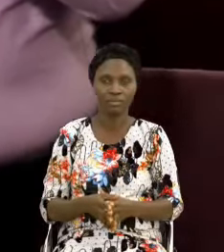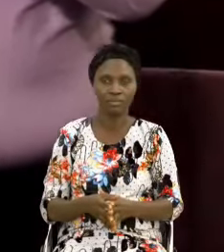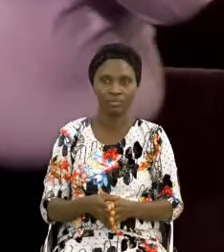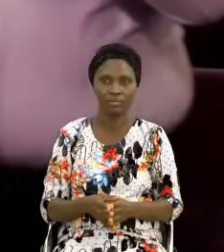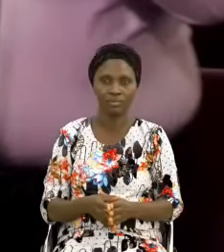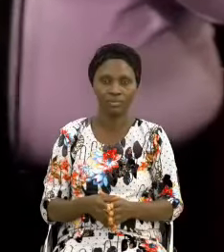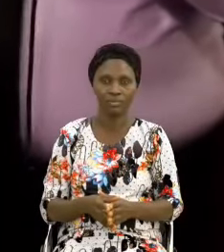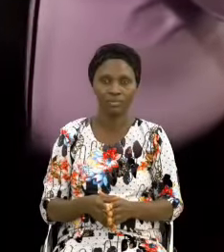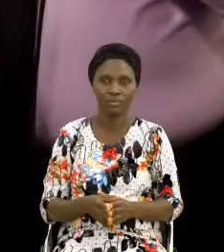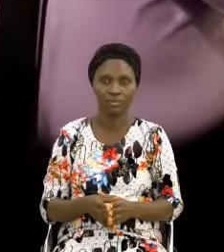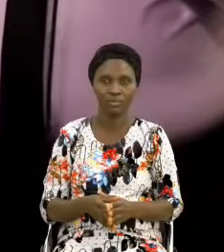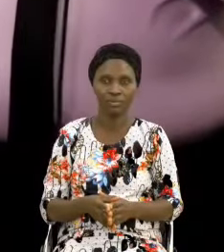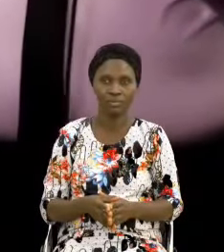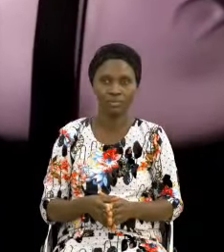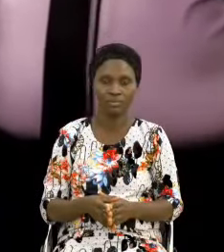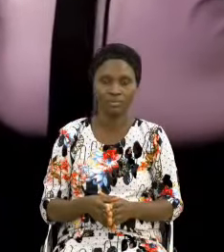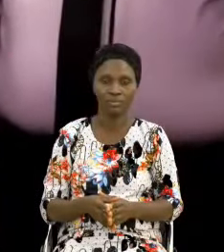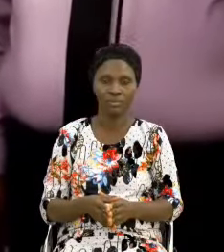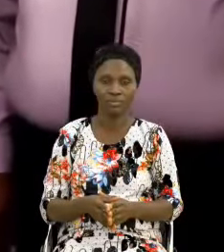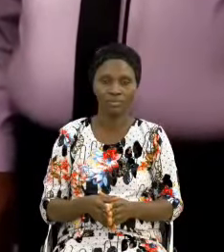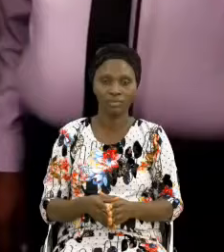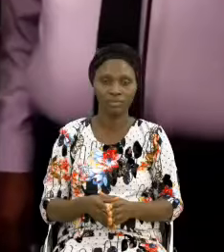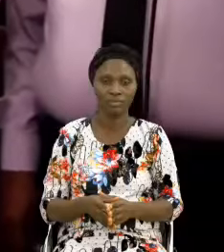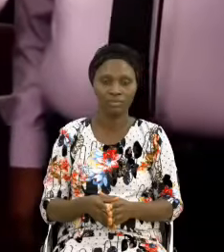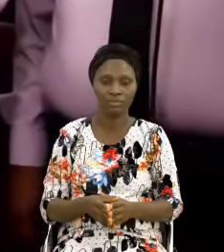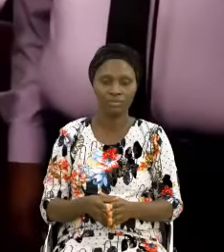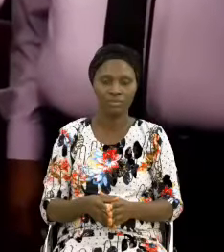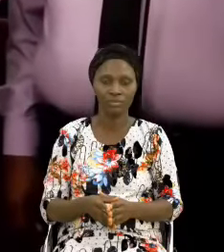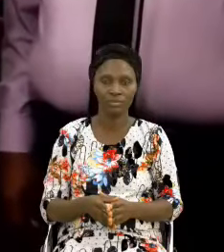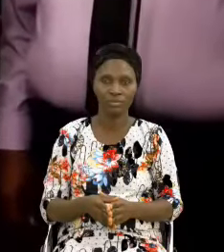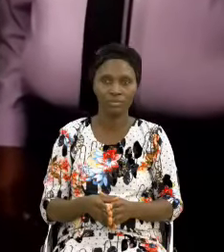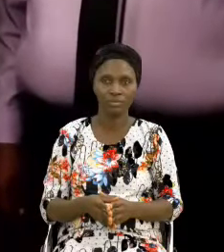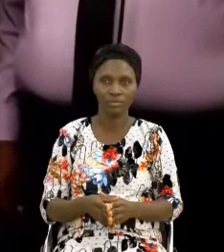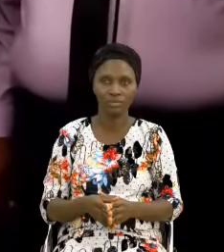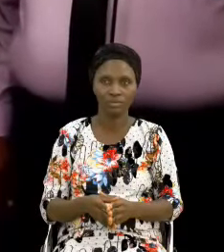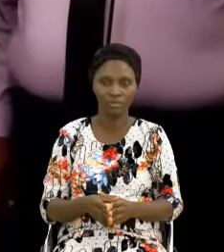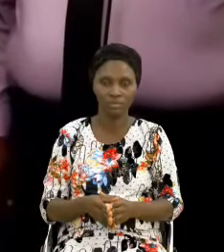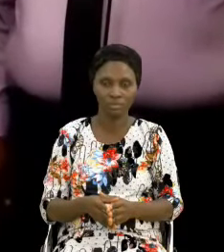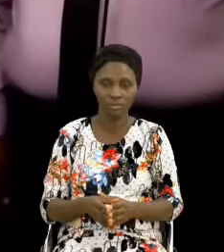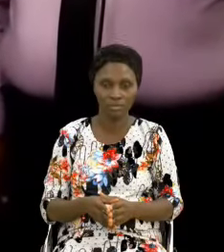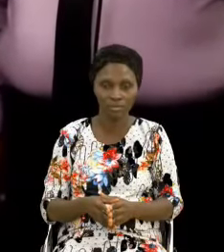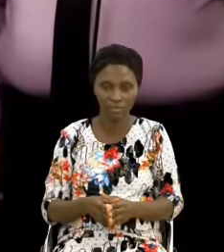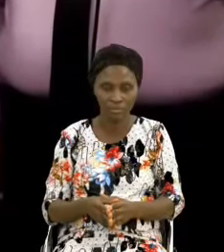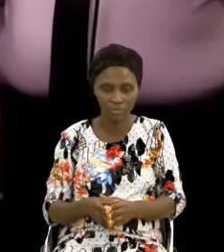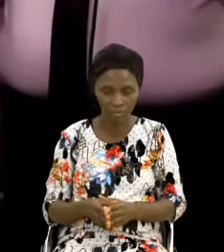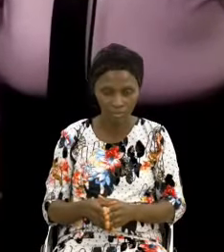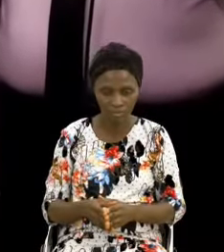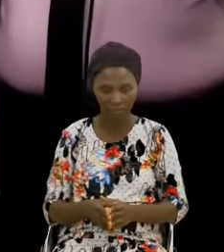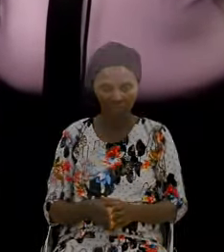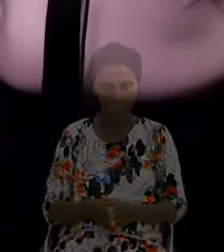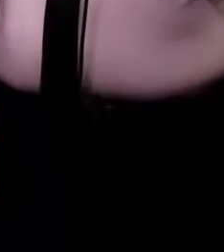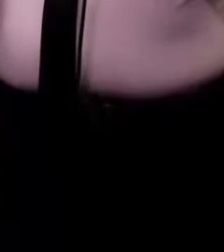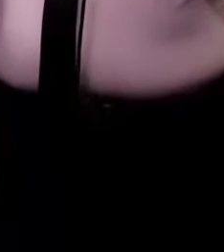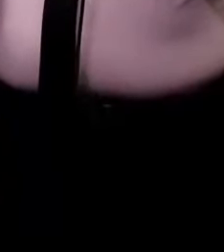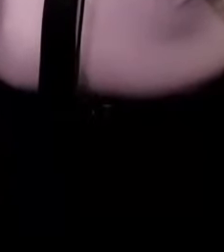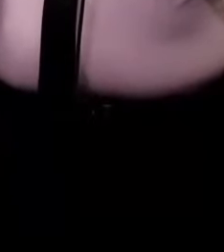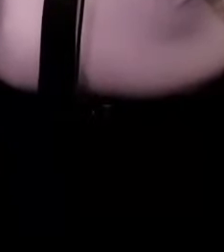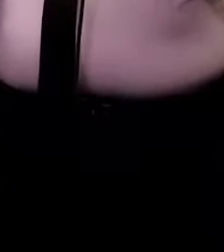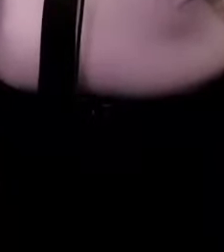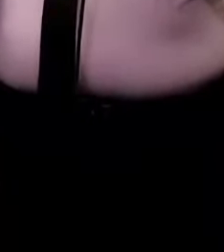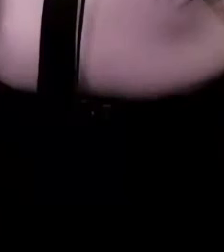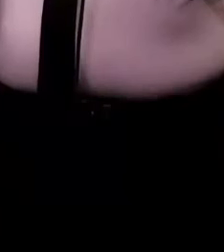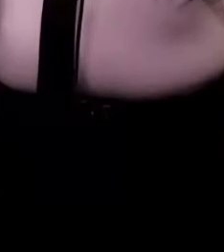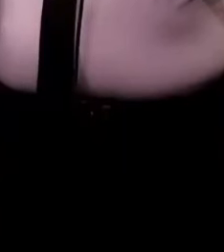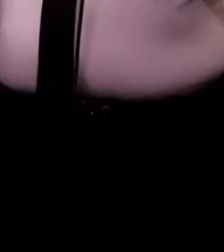عجيب مجدا ليك مجدا لاسمك يا عجيب شكرا ليك عملك في